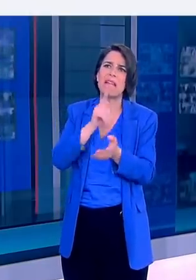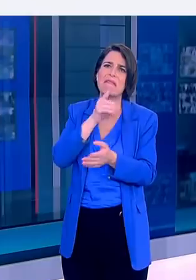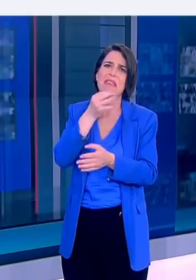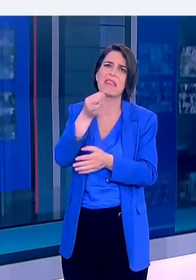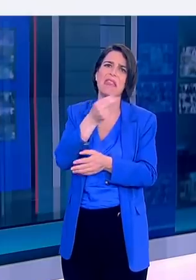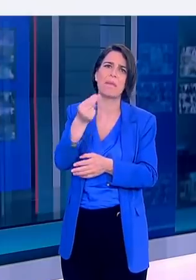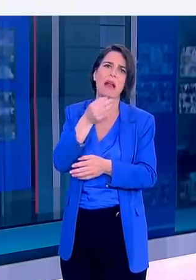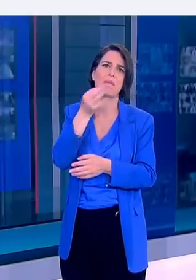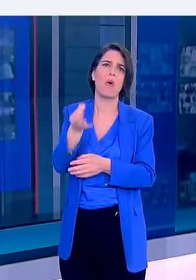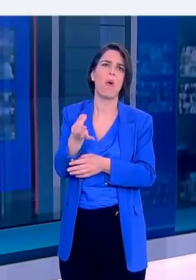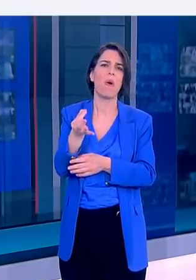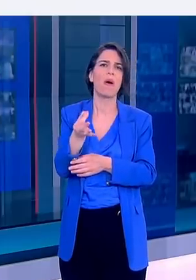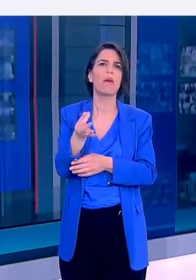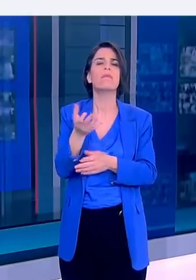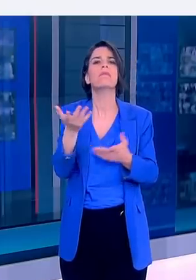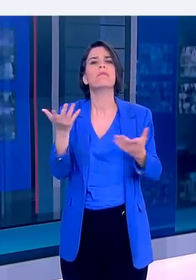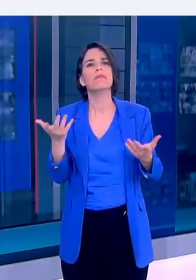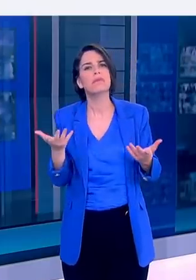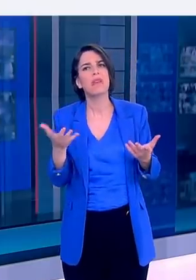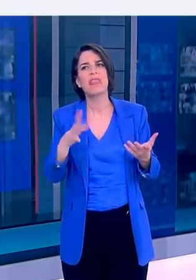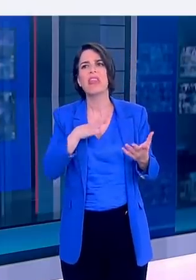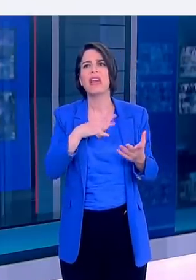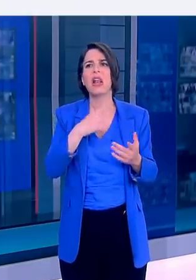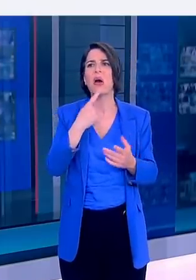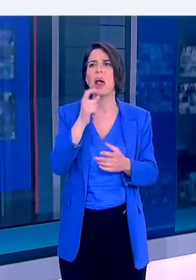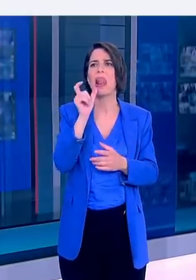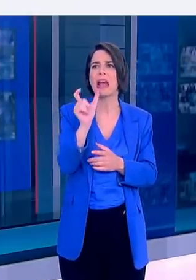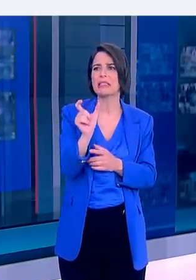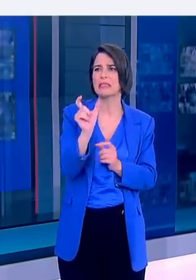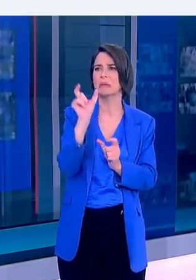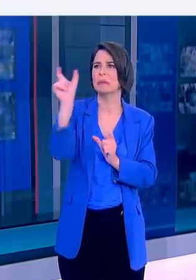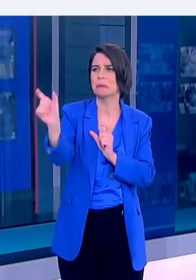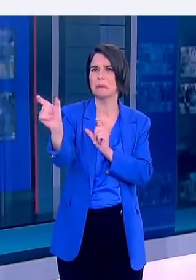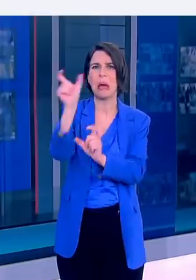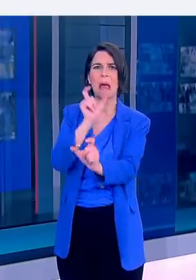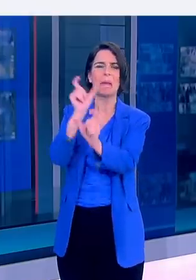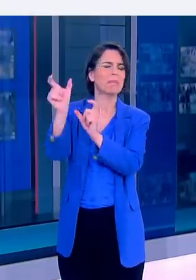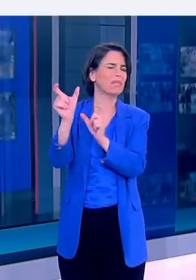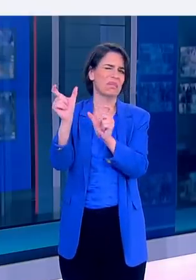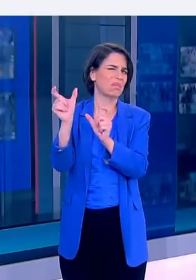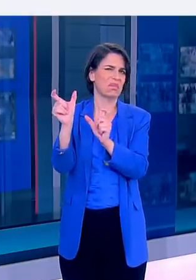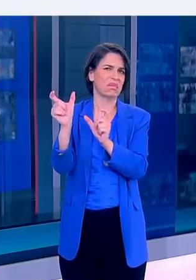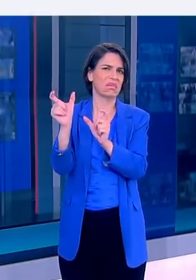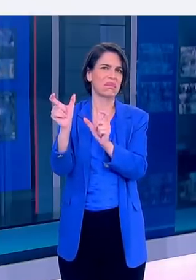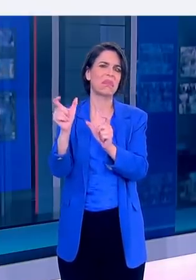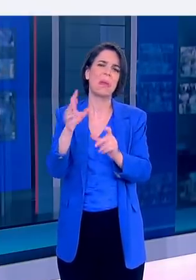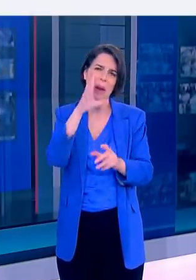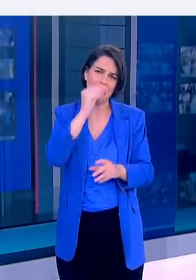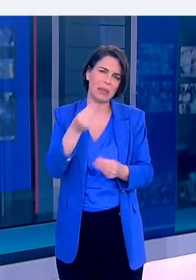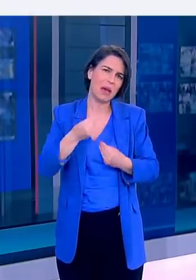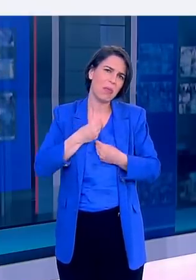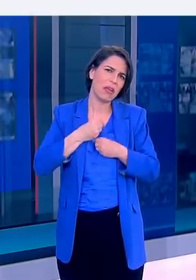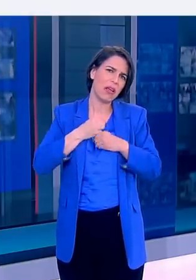πρόκειται να μπούμε σε κανένας είδους λεκτική αντιπαράθεση με την Τουρκία. Θεωρώ δυσάρεστο το